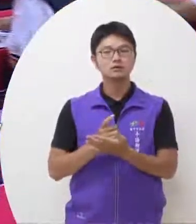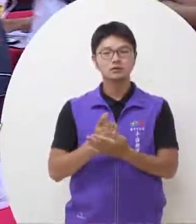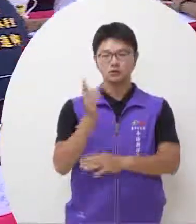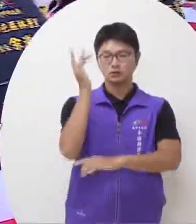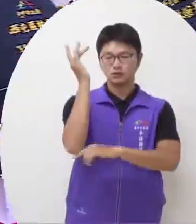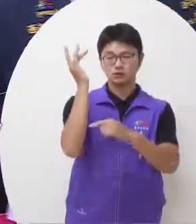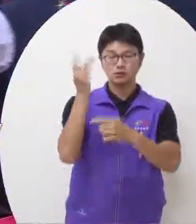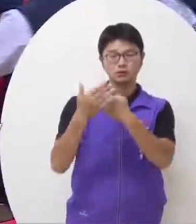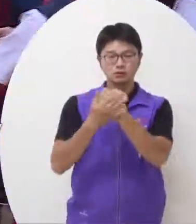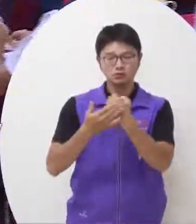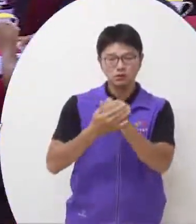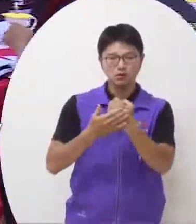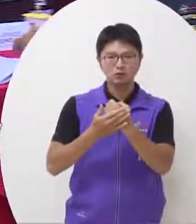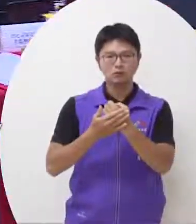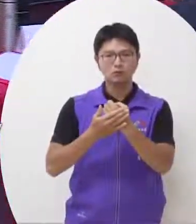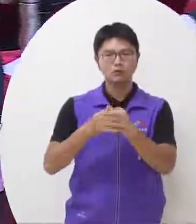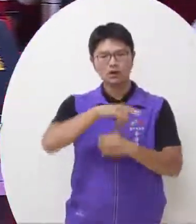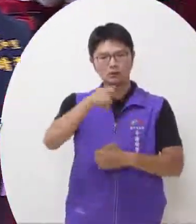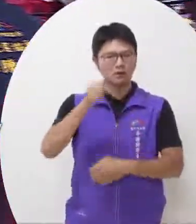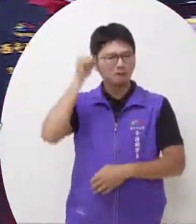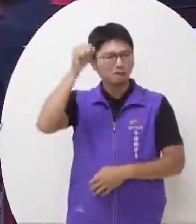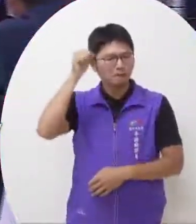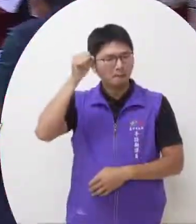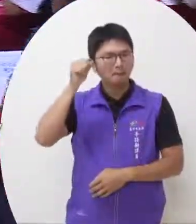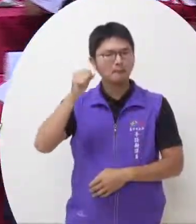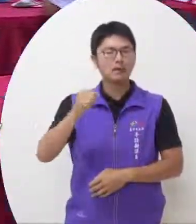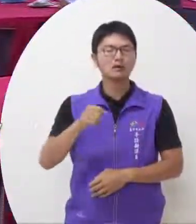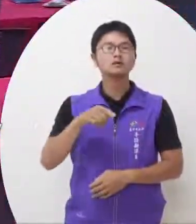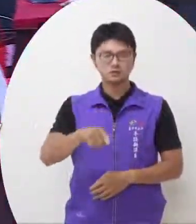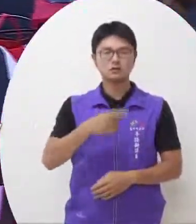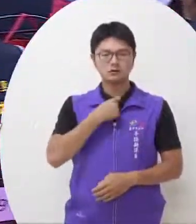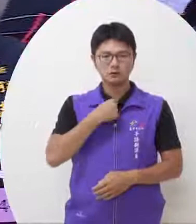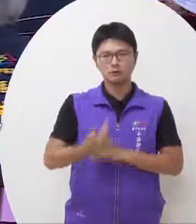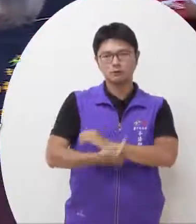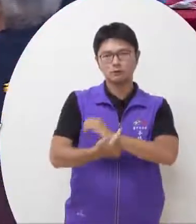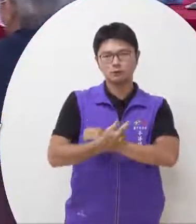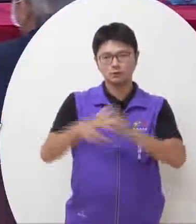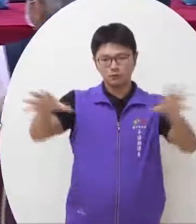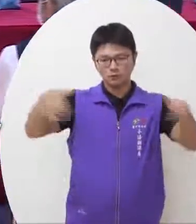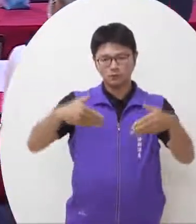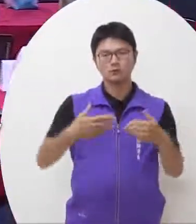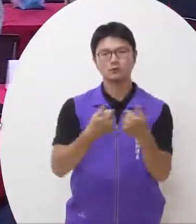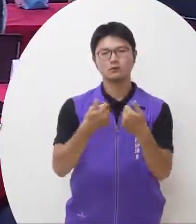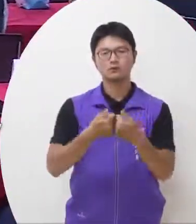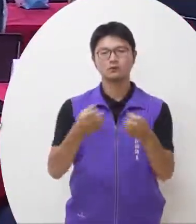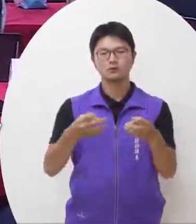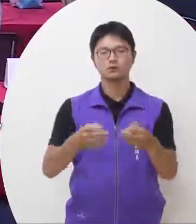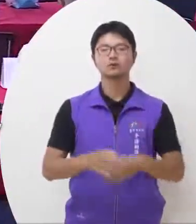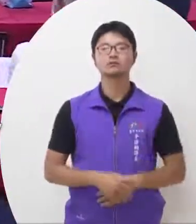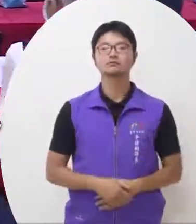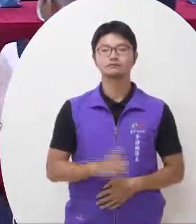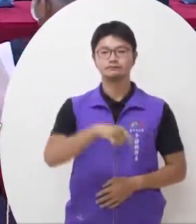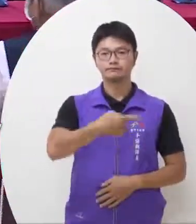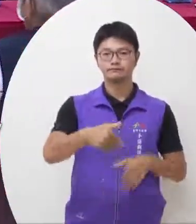于移树都有很强烈意见呐，所以这个要好好协调哈。那接下来是文昌里长，谢谢。